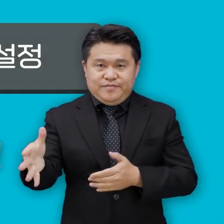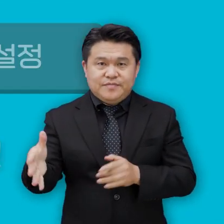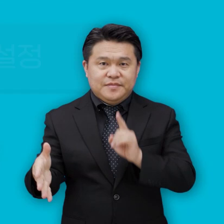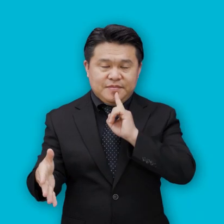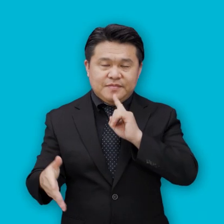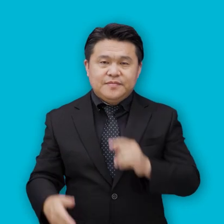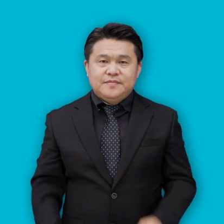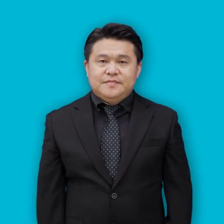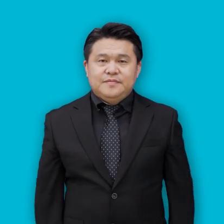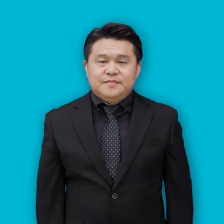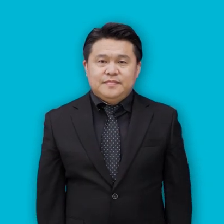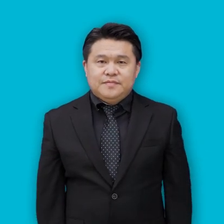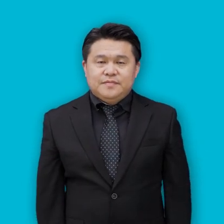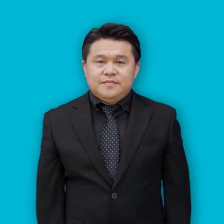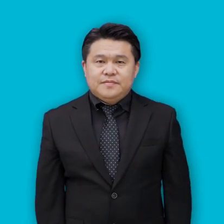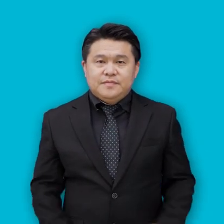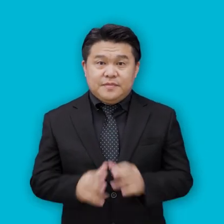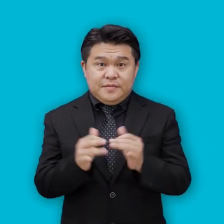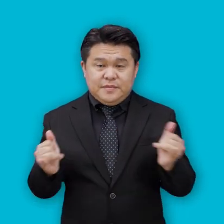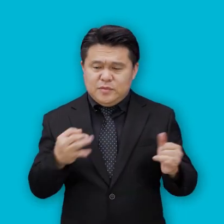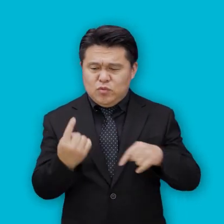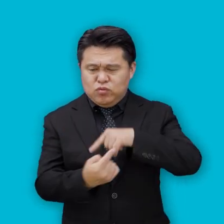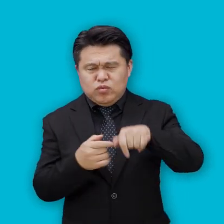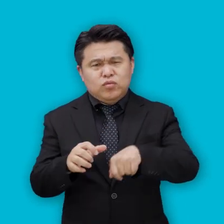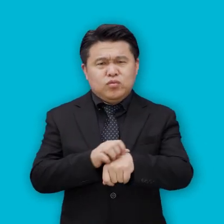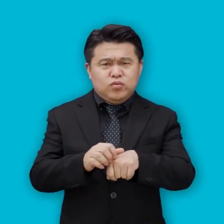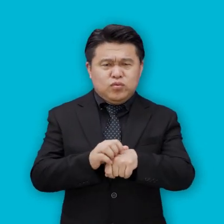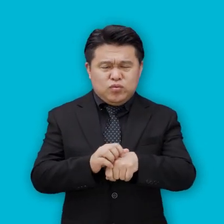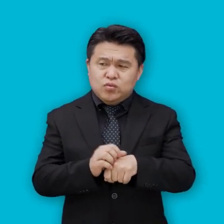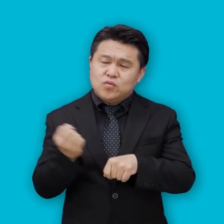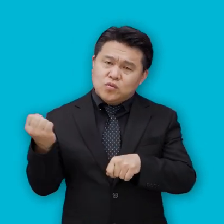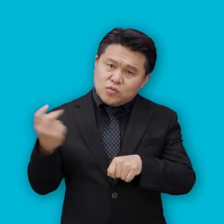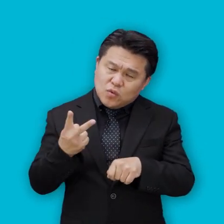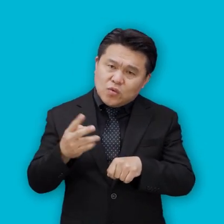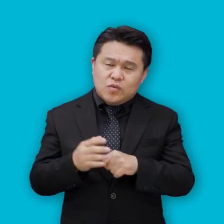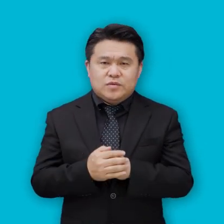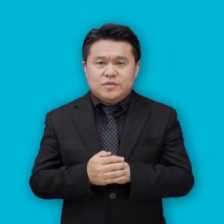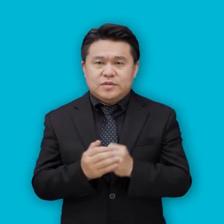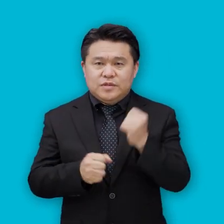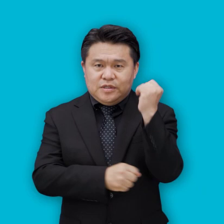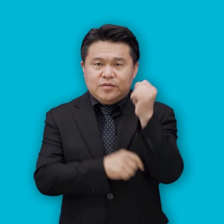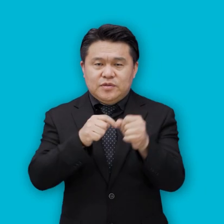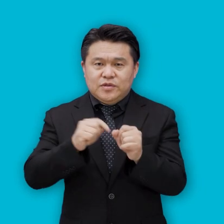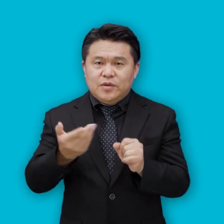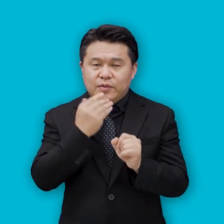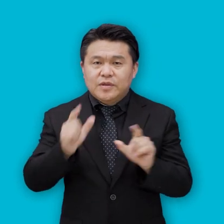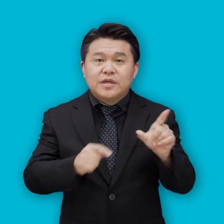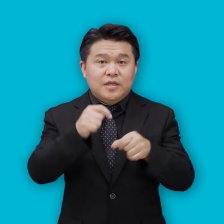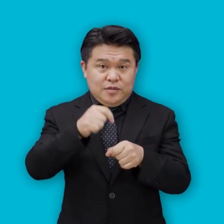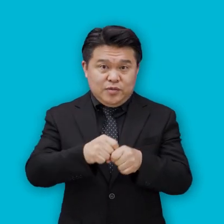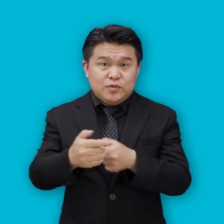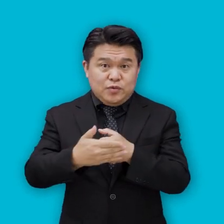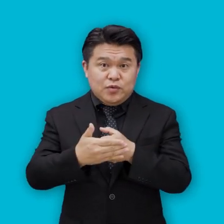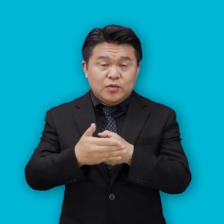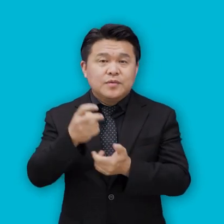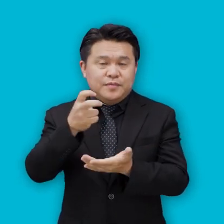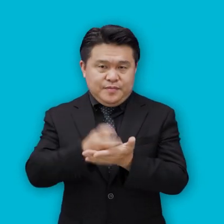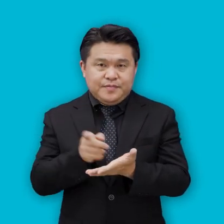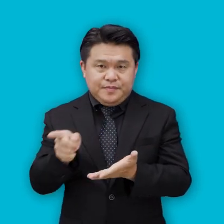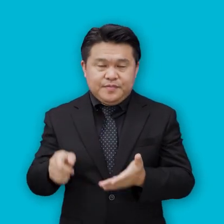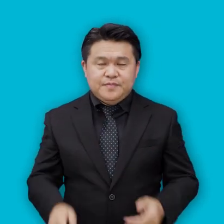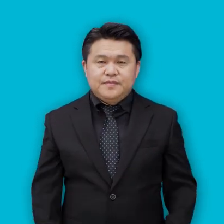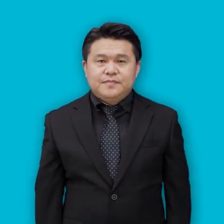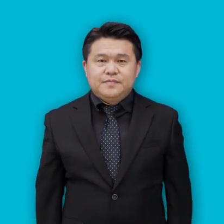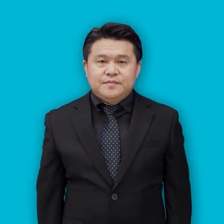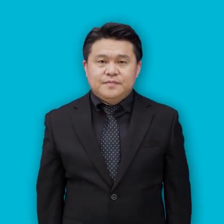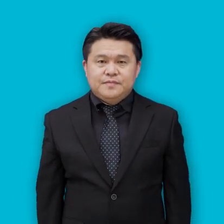것입니다. 장애인이 자금의 운용 등의 불편함을 느낄 수도 있으며 기본적인 생계를 유지할 수 있는 차원에서 만들어진 제도라고 할